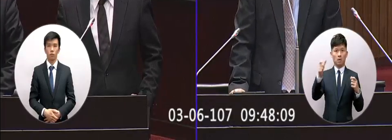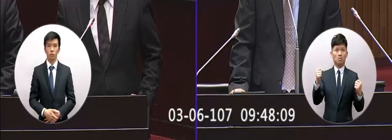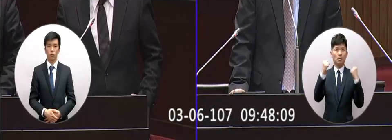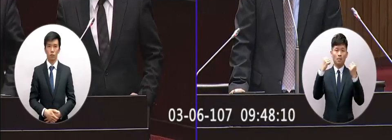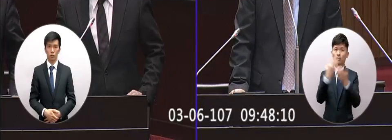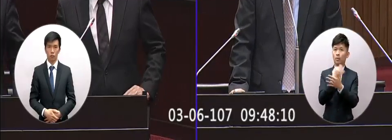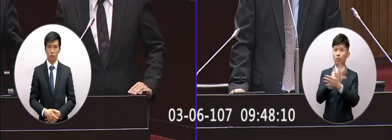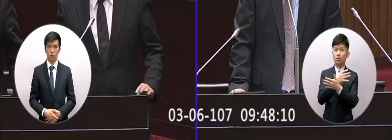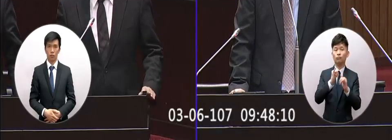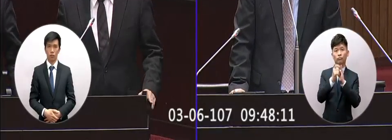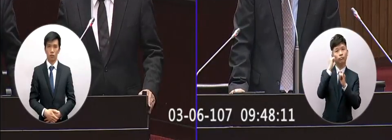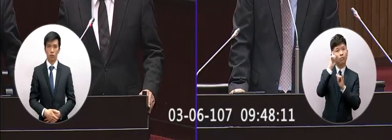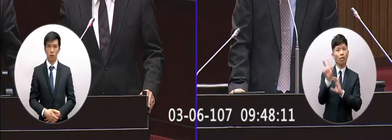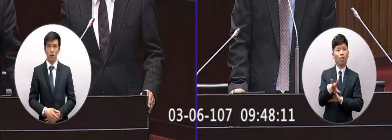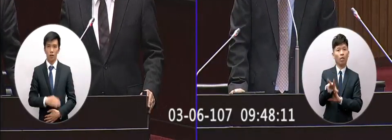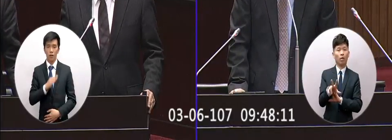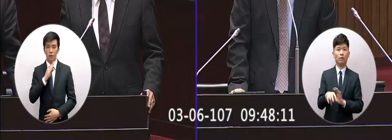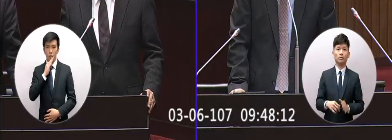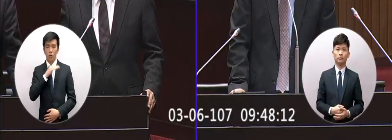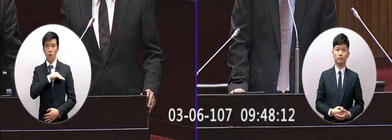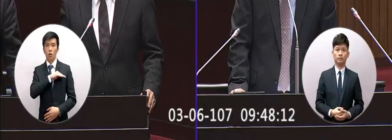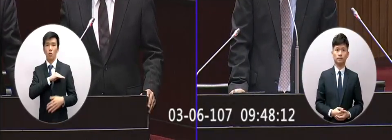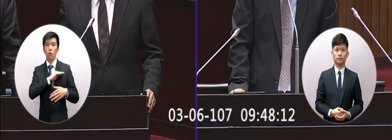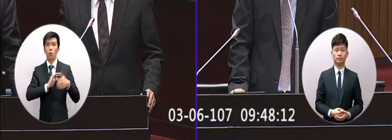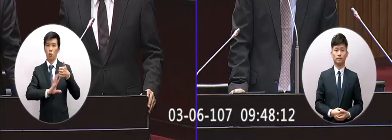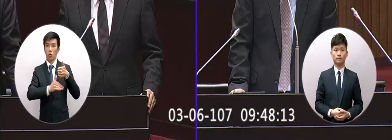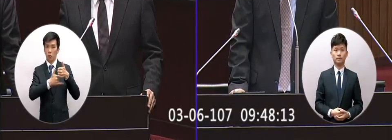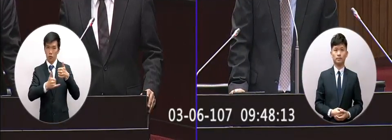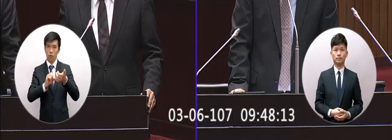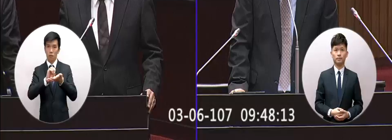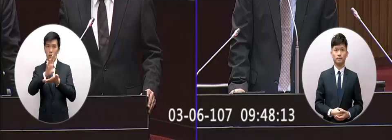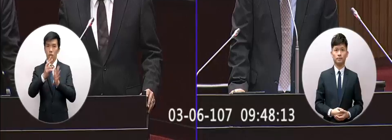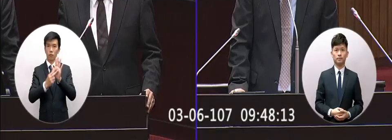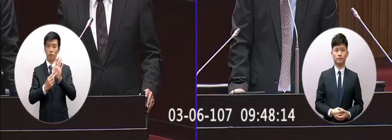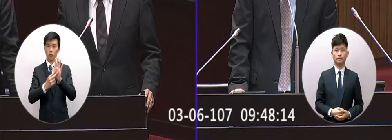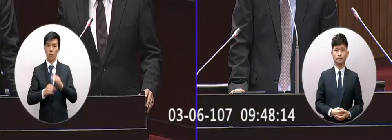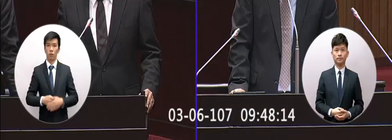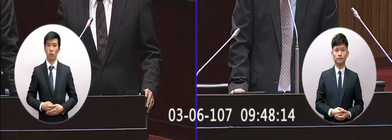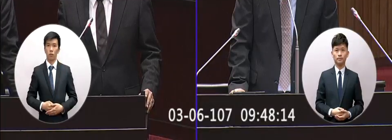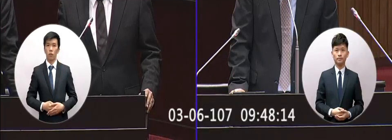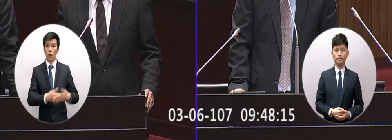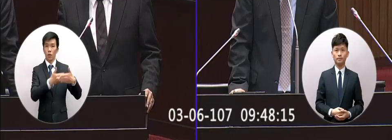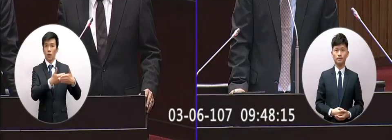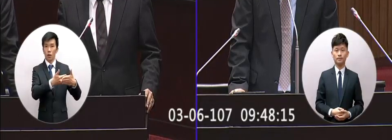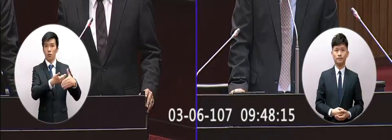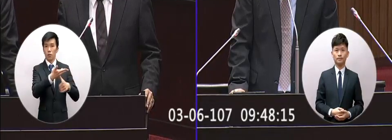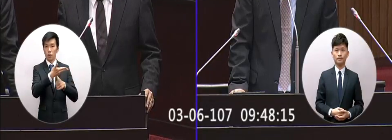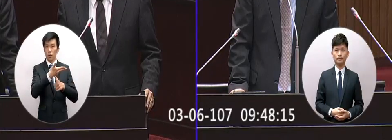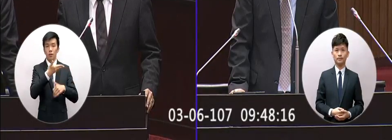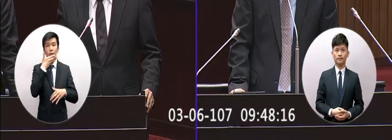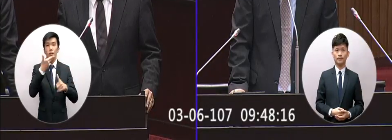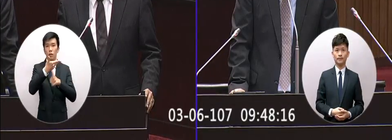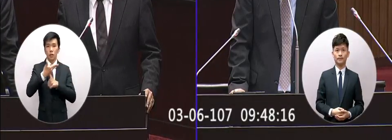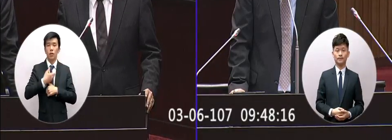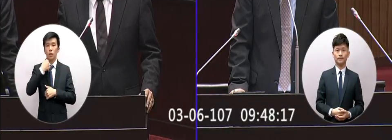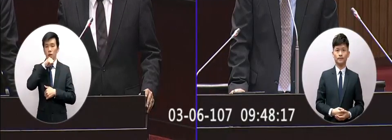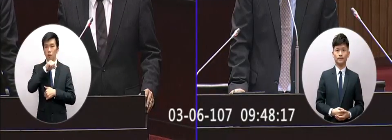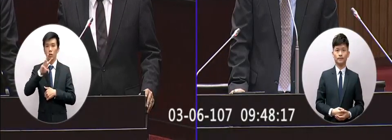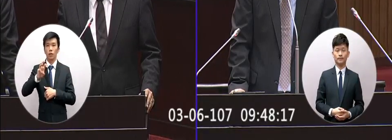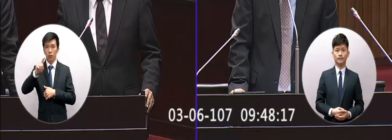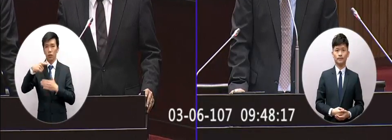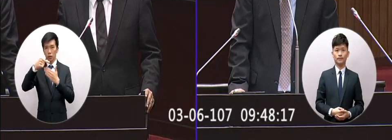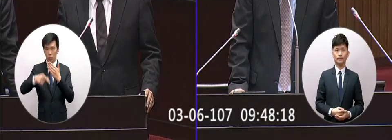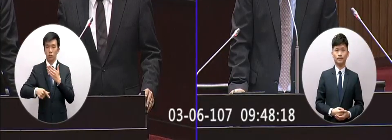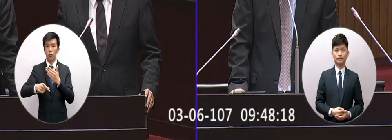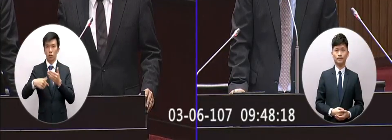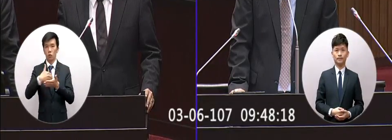感觉。 是那个邱远跟你报告哈，面对中国会台31项政策啊，我们有分两个层面呢，哈，一个